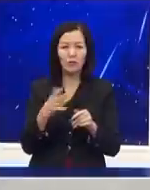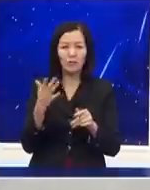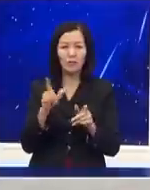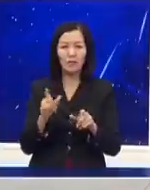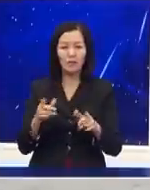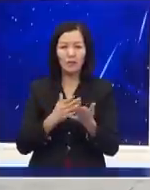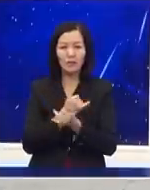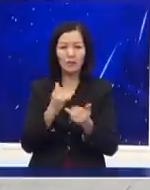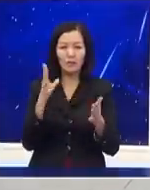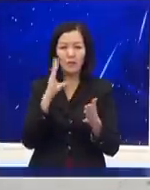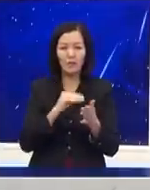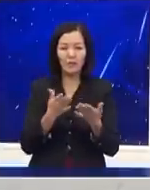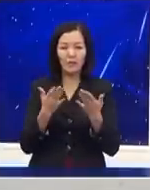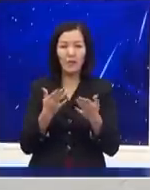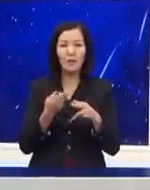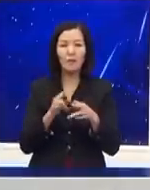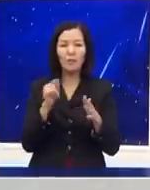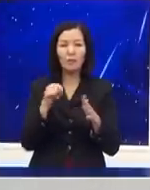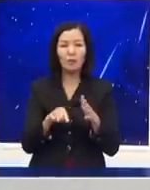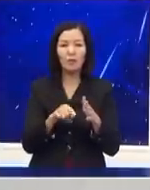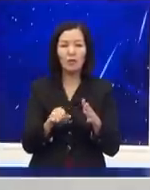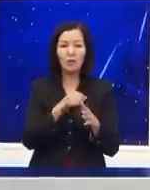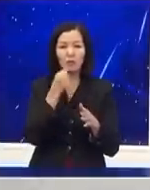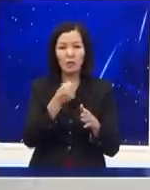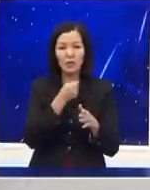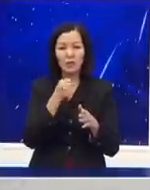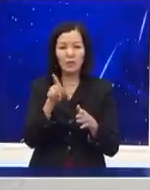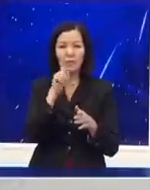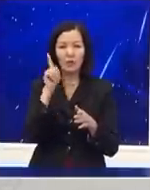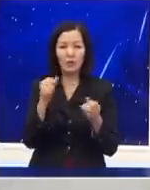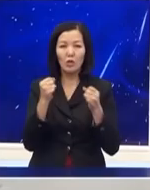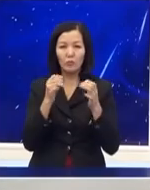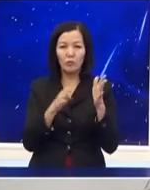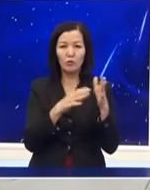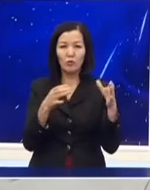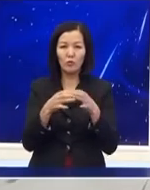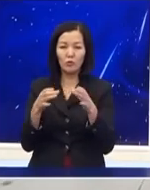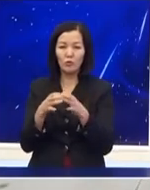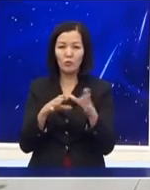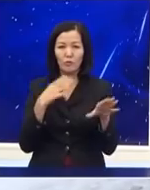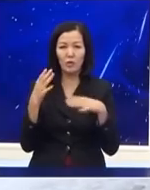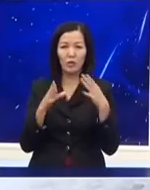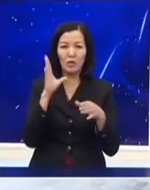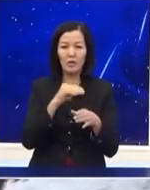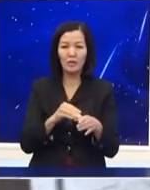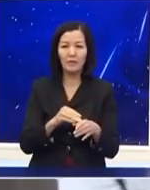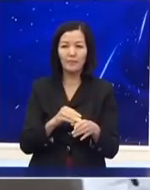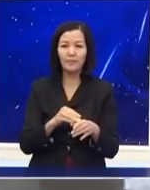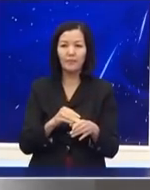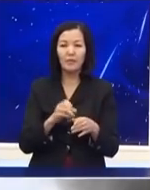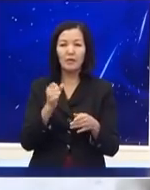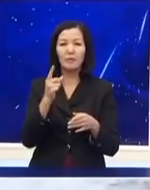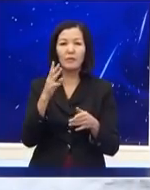қабылдауға қауқарлы. Жалпы бұл жерде нарынқолдық ересектер мен жасөспірімдер спорттың 9 түрі бойынша жаттыға алады. Мұнда бірнеше зал